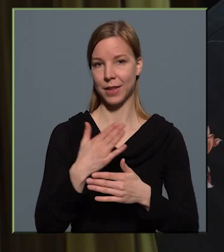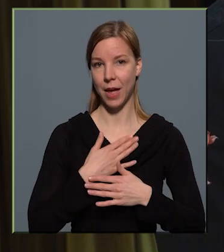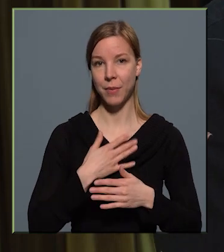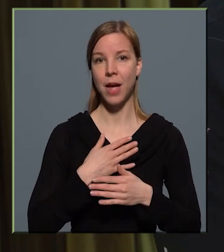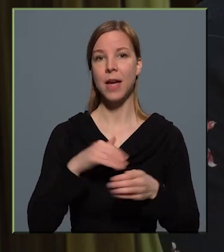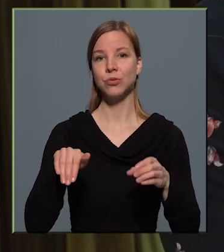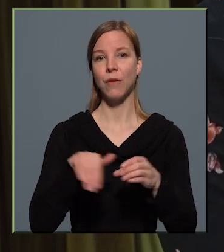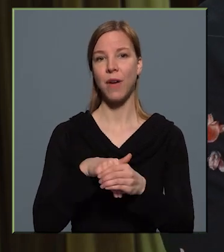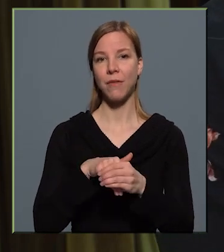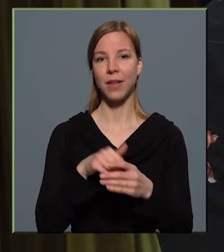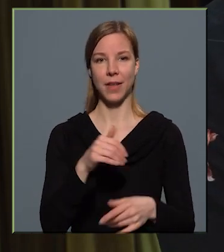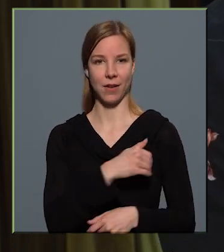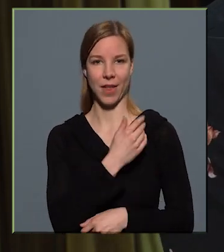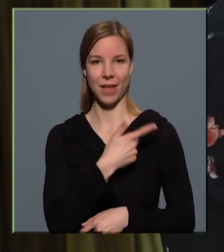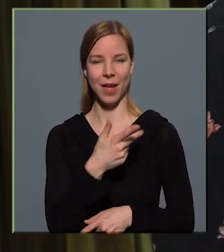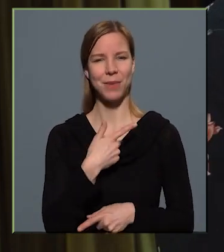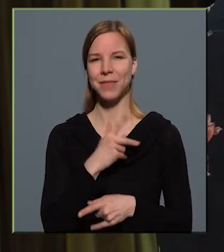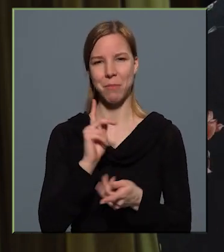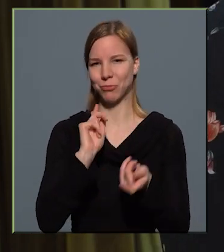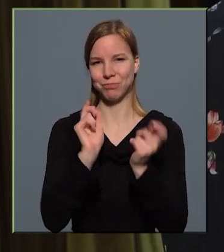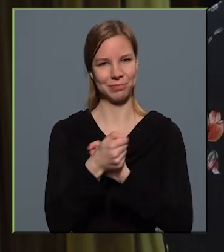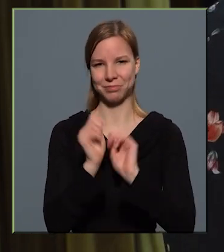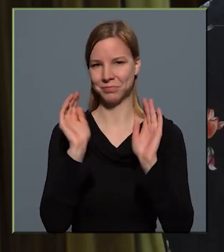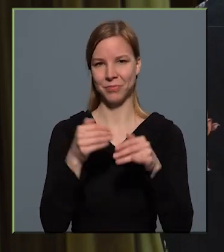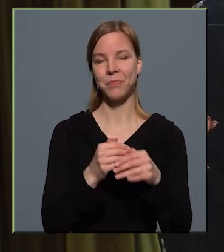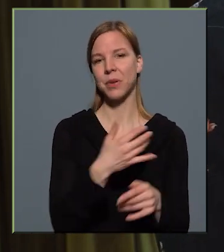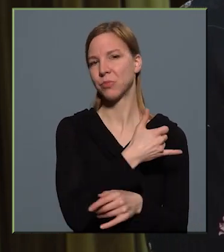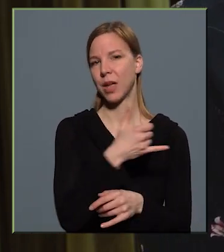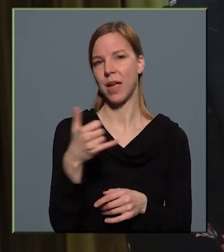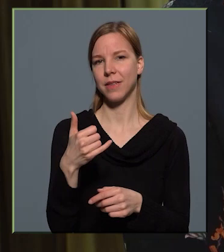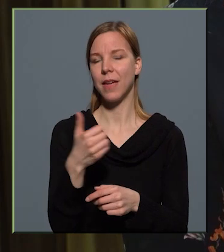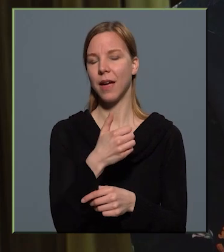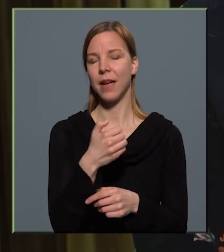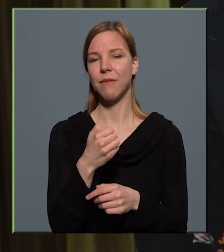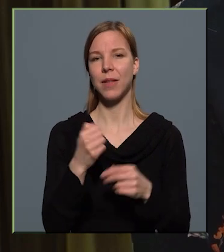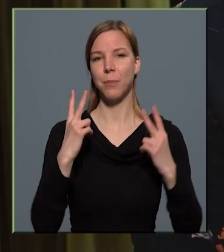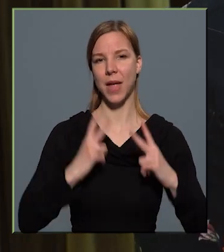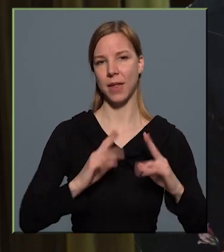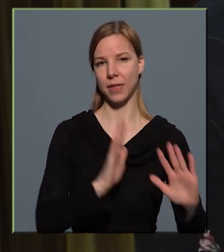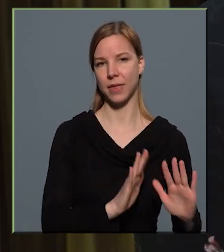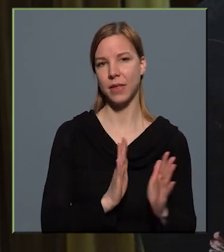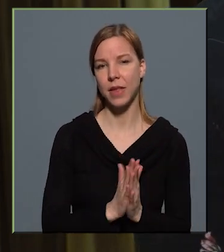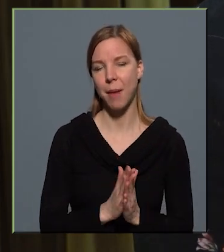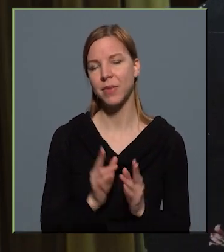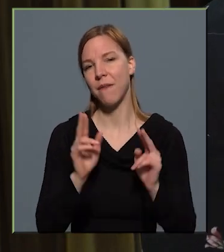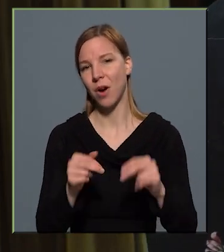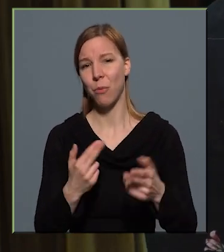felvettek egy egyetemre, de arról meggondoltam magam, és most egy évet pihentem. Igazából pihenésnek nem nevezném, mert